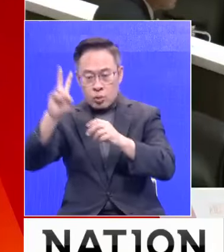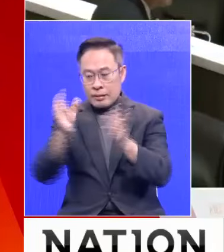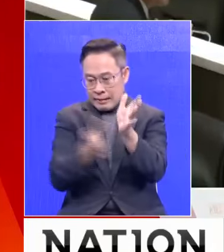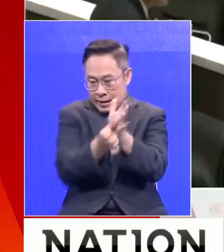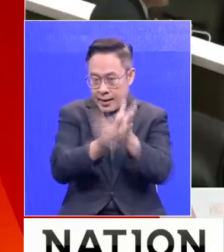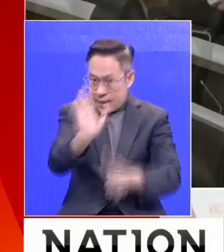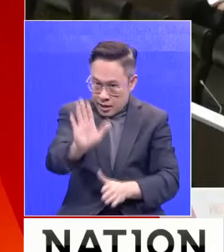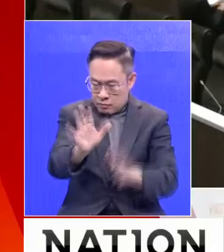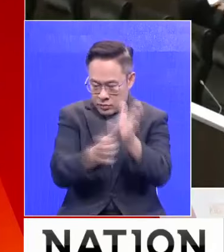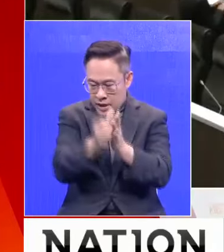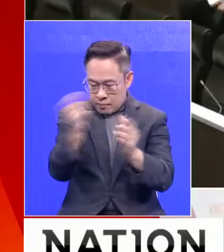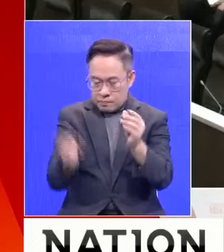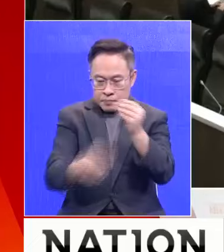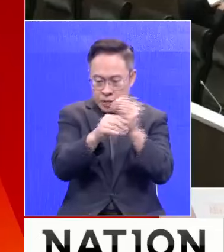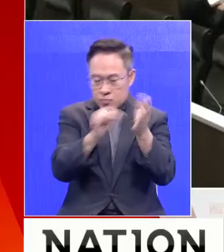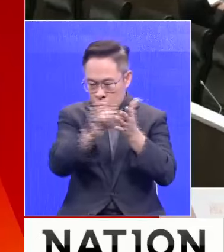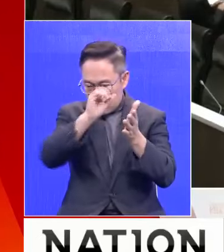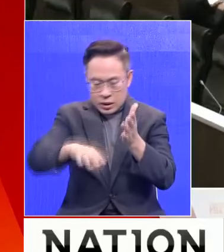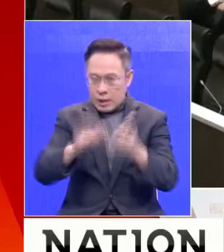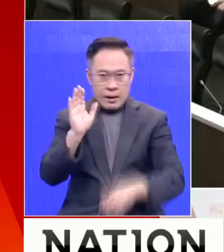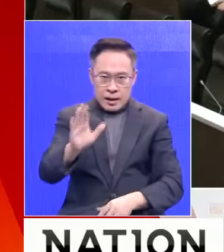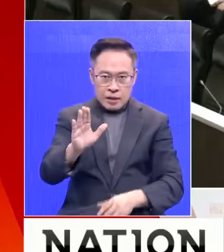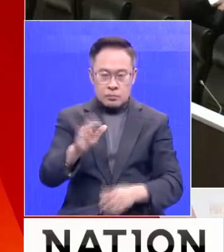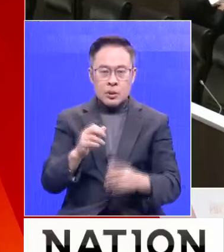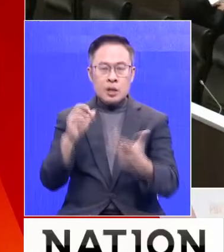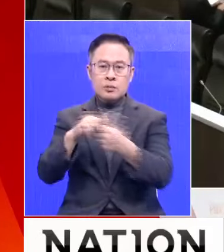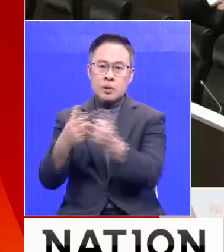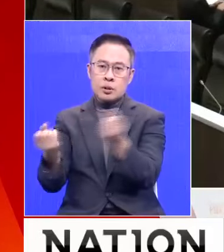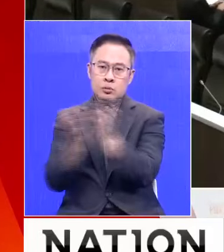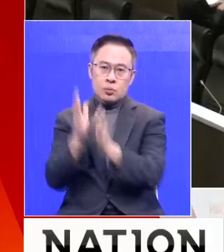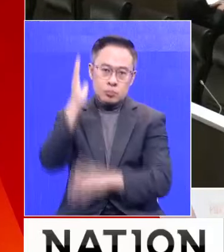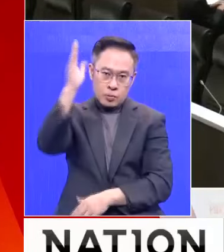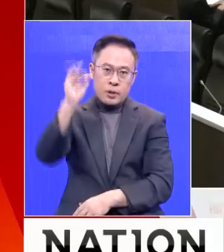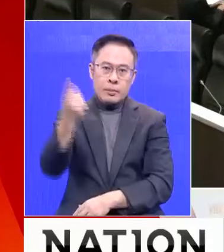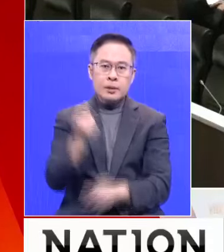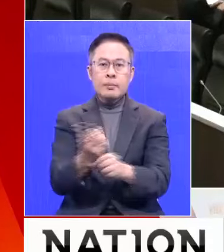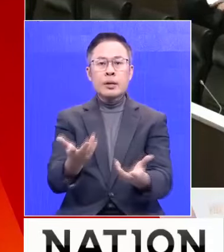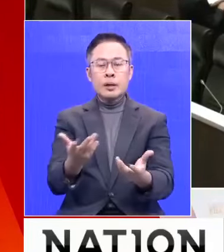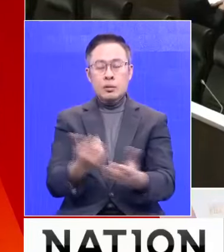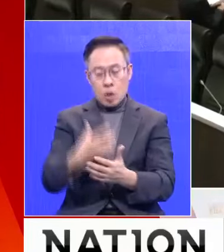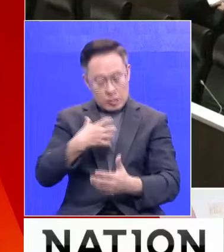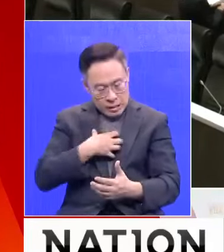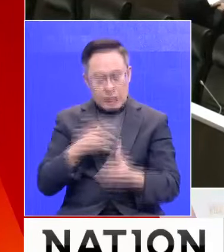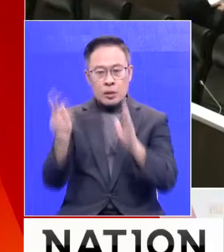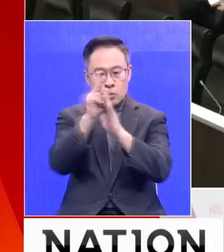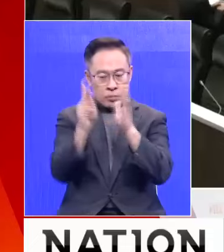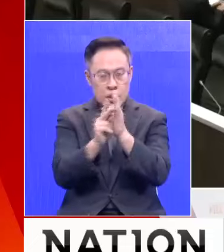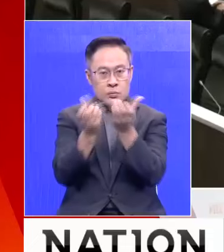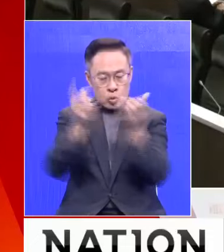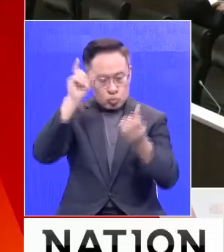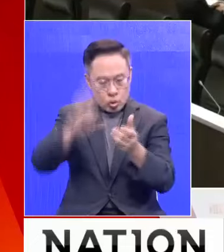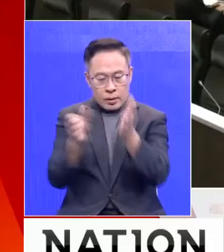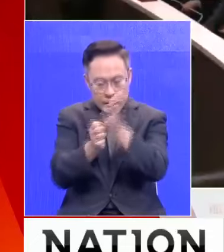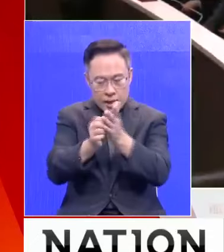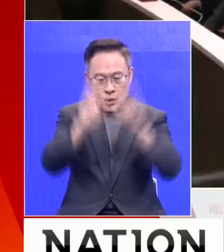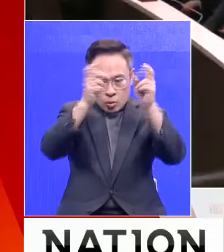ทำรัฐธรรมนูญฉบับใหม่3ก็คือคำถามประชามติที่ครม.เสนอเพิ่มความเสี่ยงที่จะทำให้รัฐธรรมนูญฉบับให